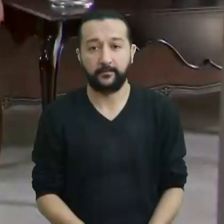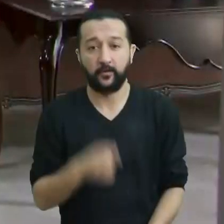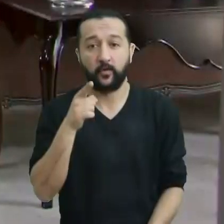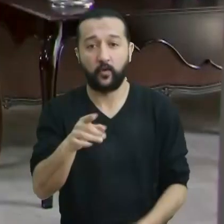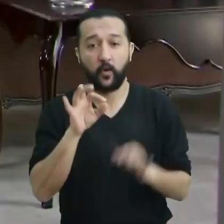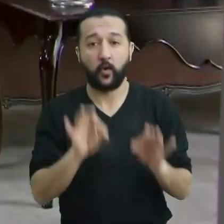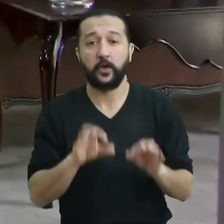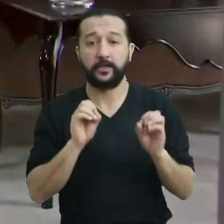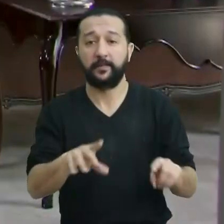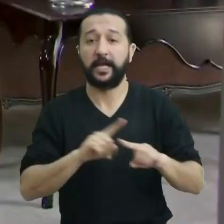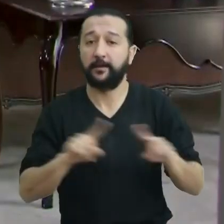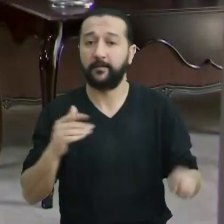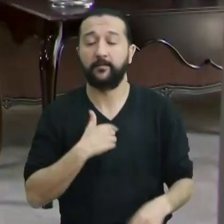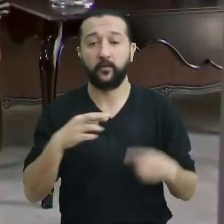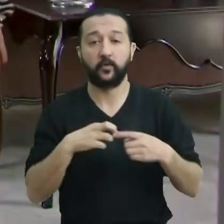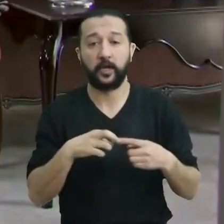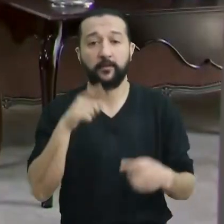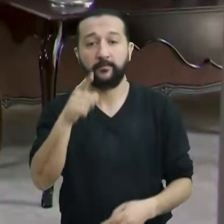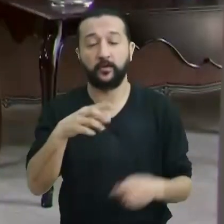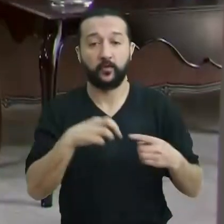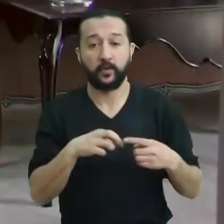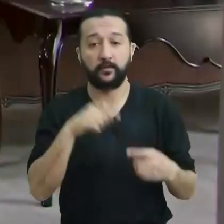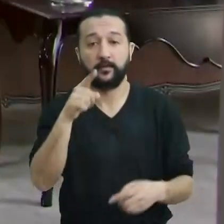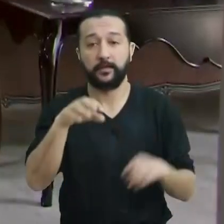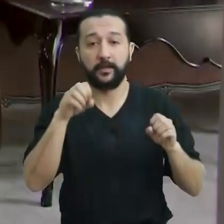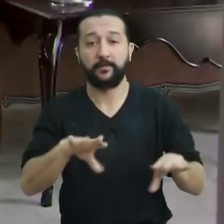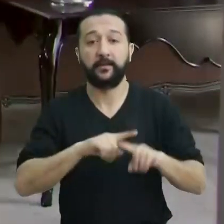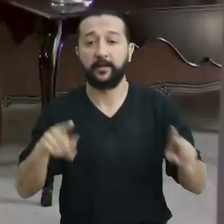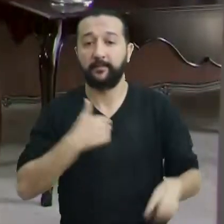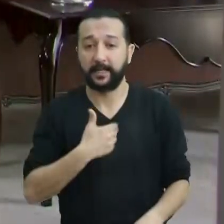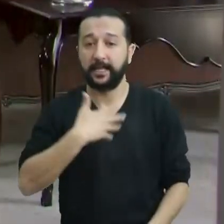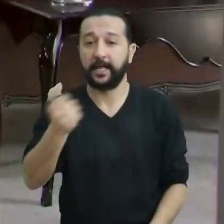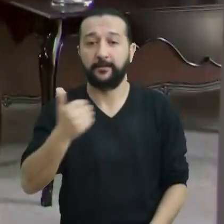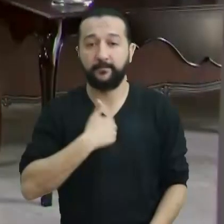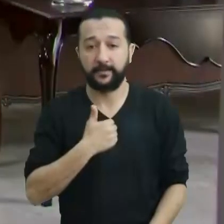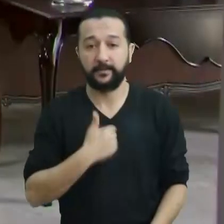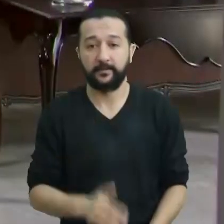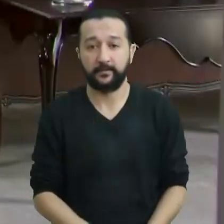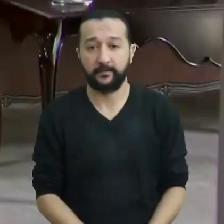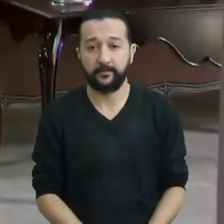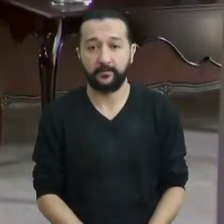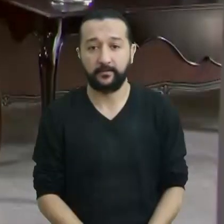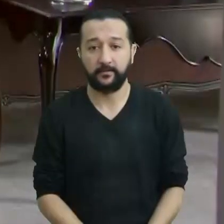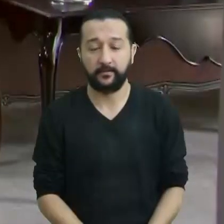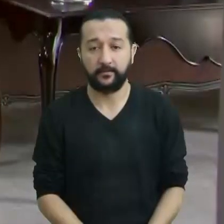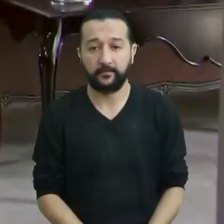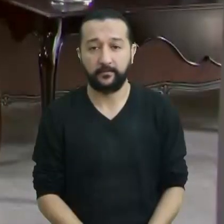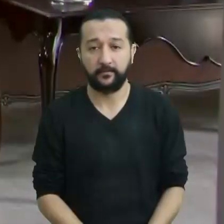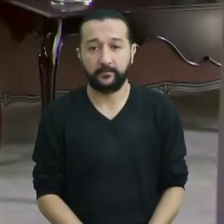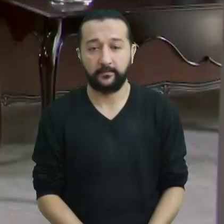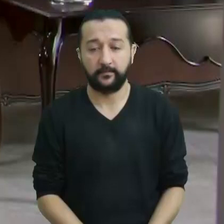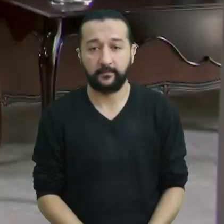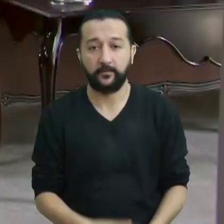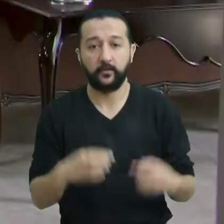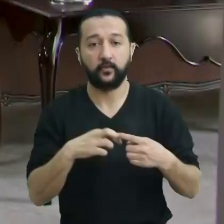Onu öylece bırakamam ki. Rüyam bırakma beni. Beni de al Rüyam. Rüyam geri döndü, yerde yüzüğüne